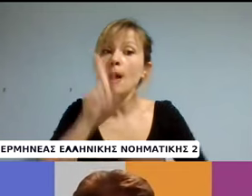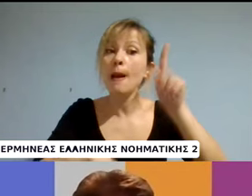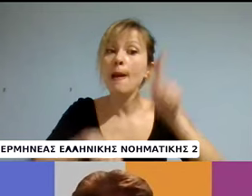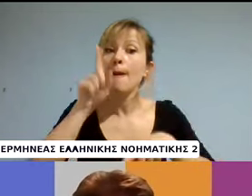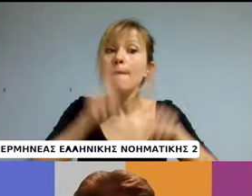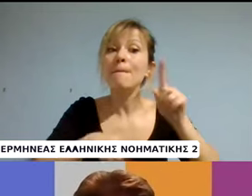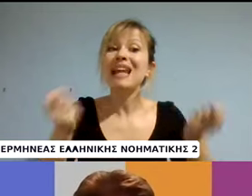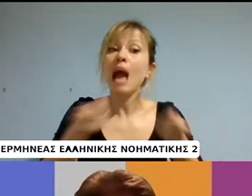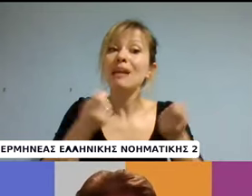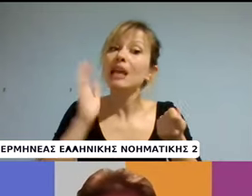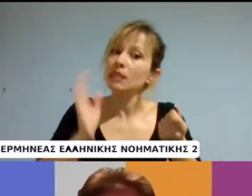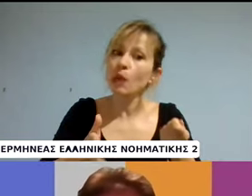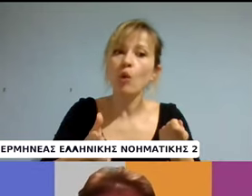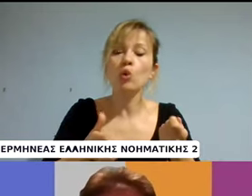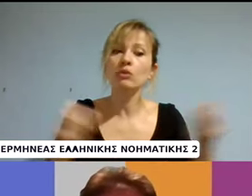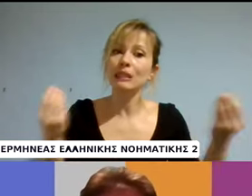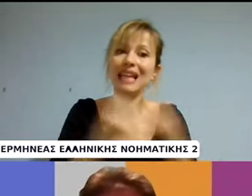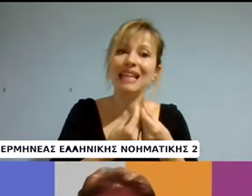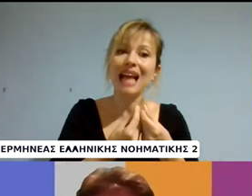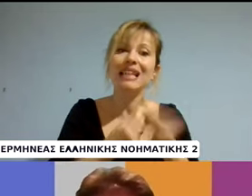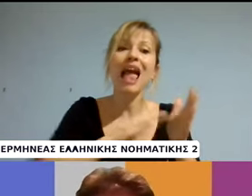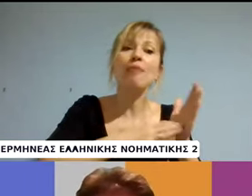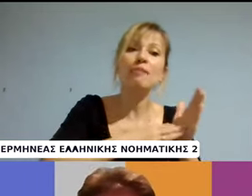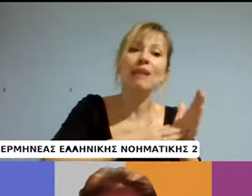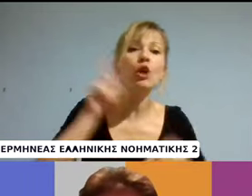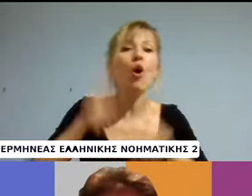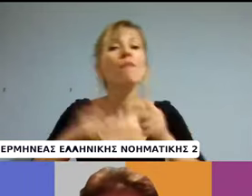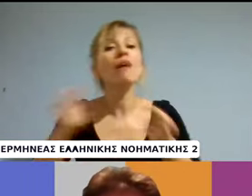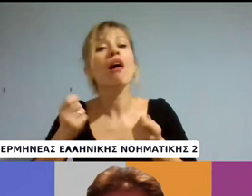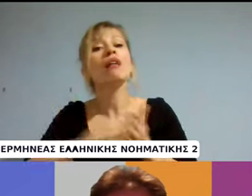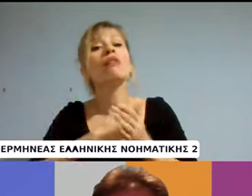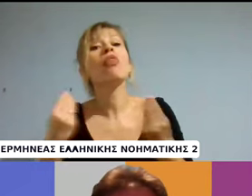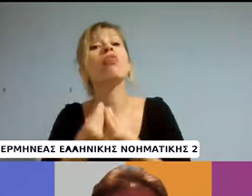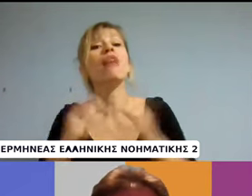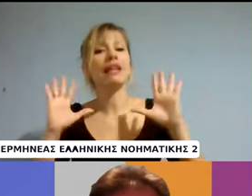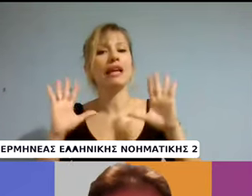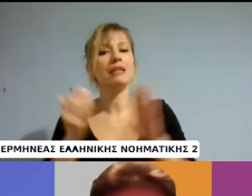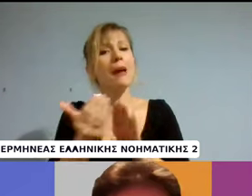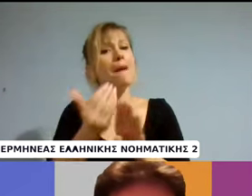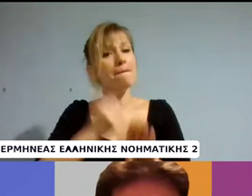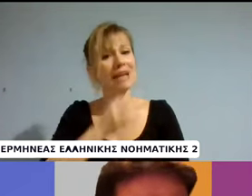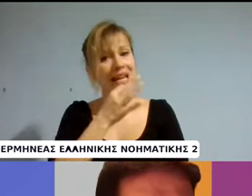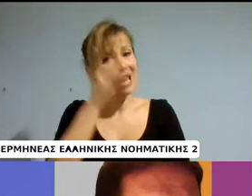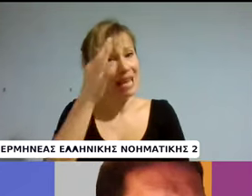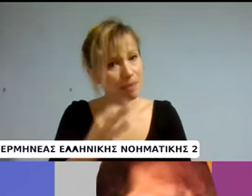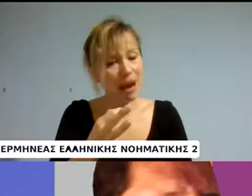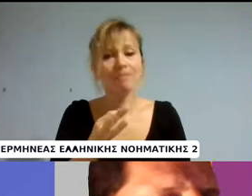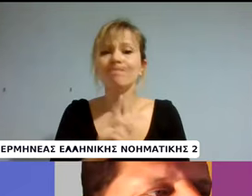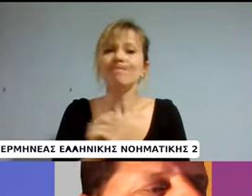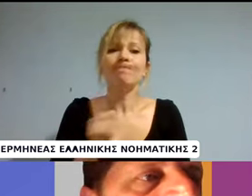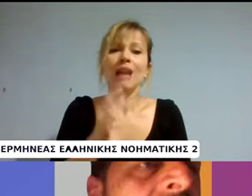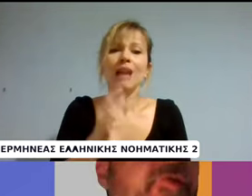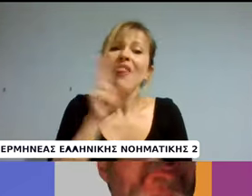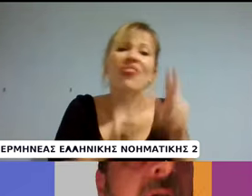ιδρύσουν επιμελητήριο? Τι λέτε, κύριε Λίβα? Αυτό που είπα και προηγουμένως είναι ότι δεν συζητάμε μόνο για επιμελητήριο. Συζητάμε και